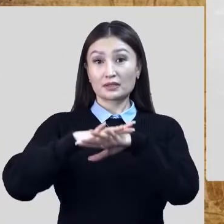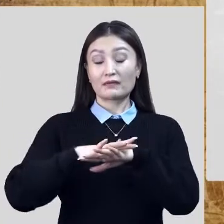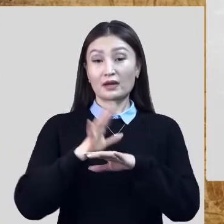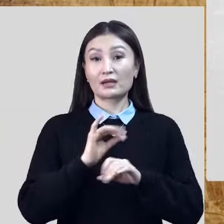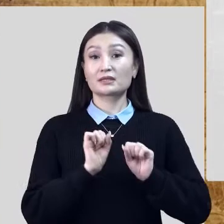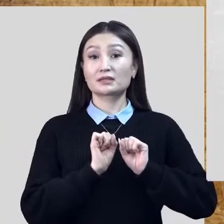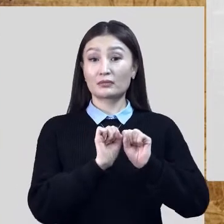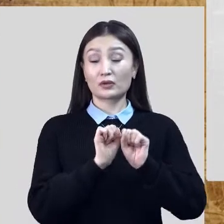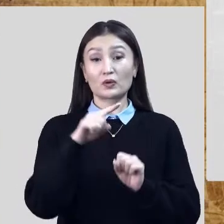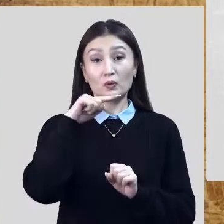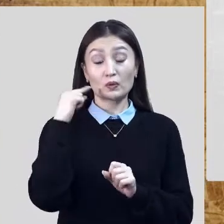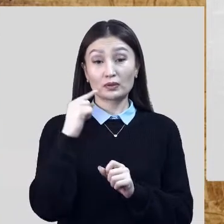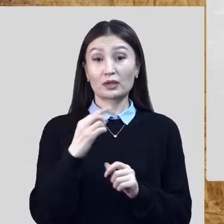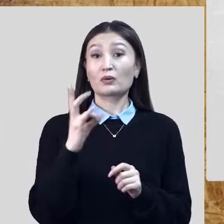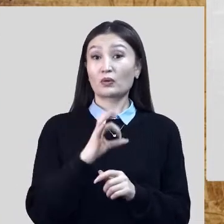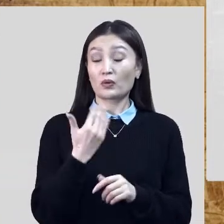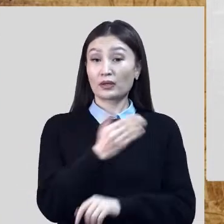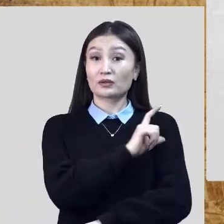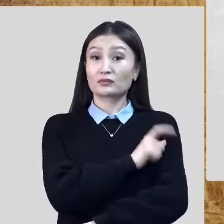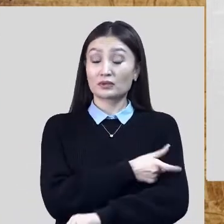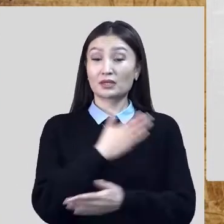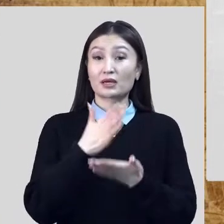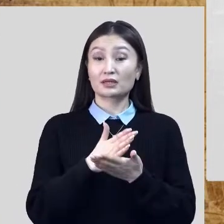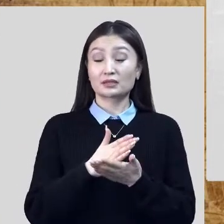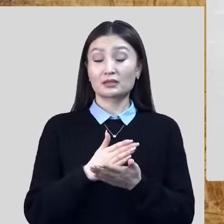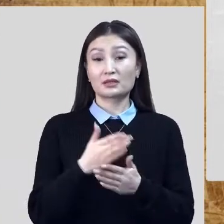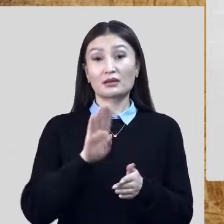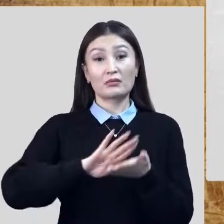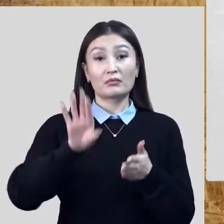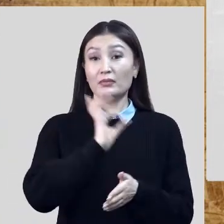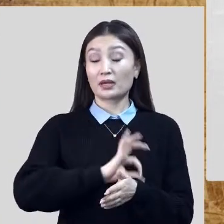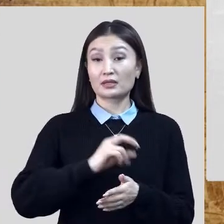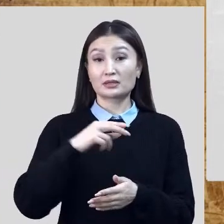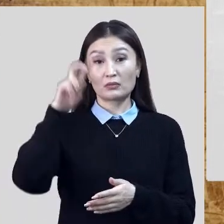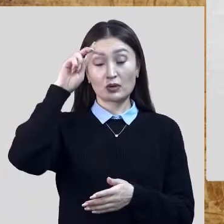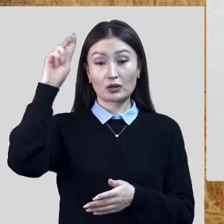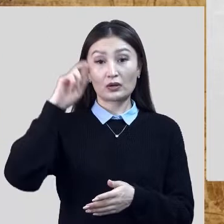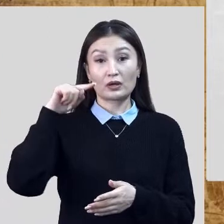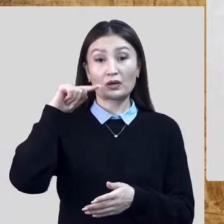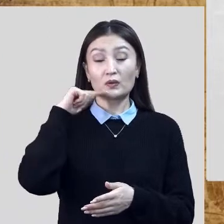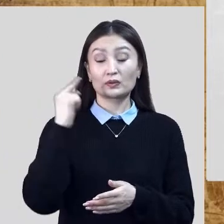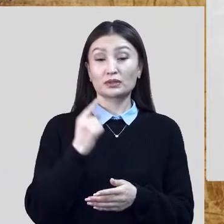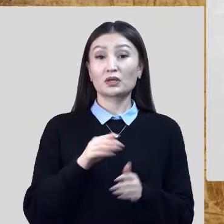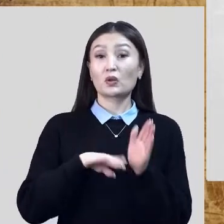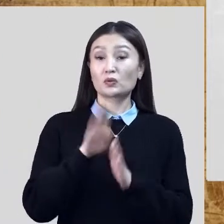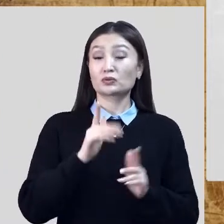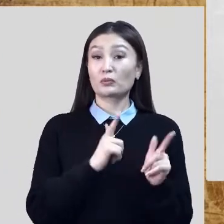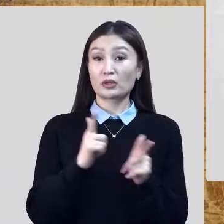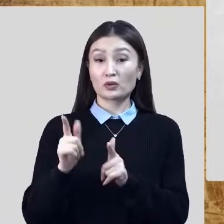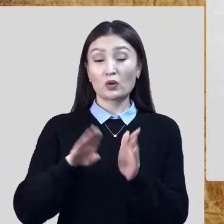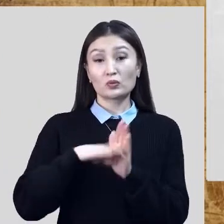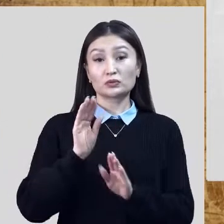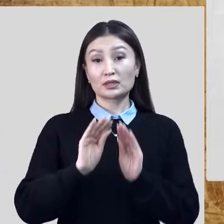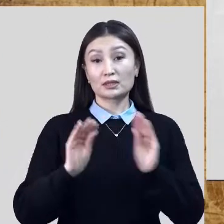твердо сопротивлялись русским. Но их усилия оказались тщетны. Ведь царские войска были лучше подготовлены и лучше